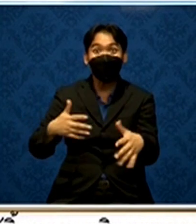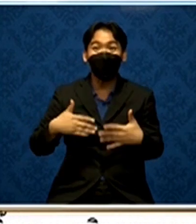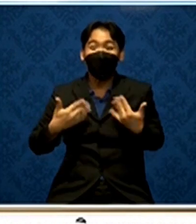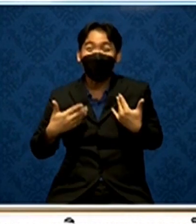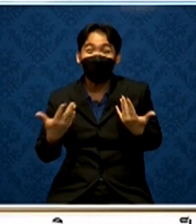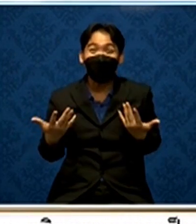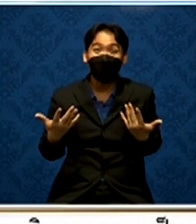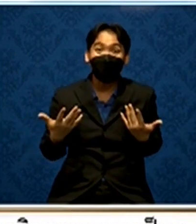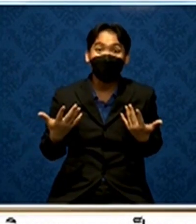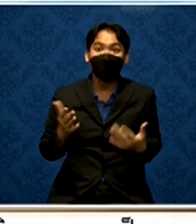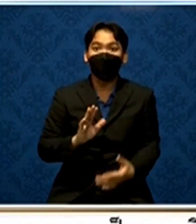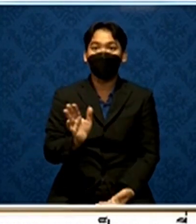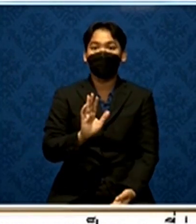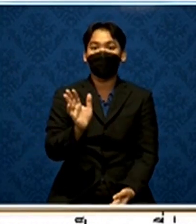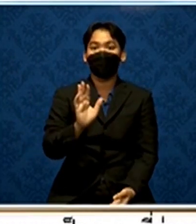ขึ้น